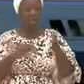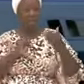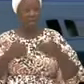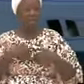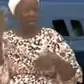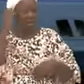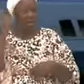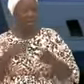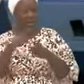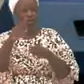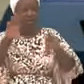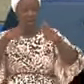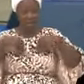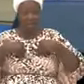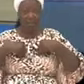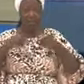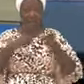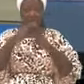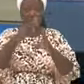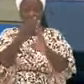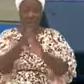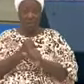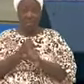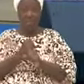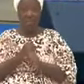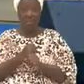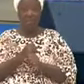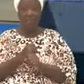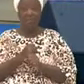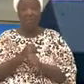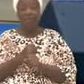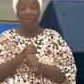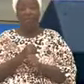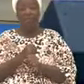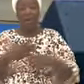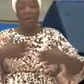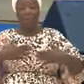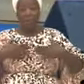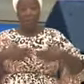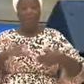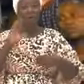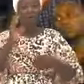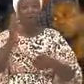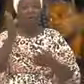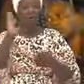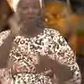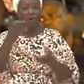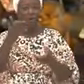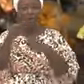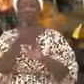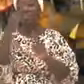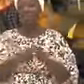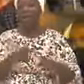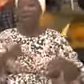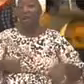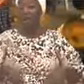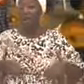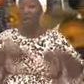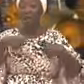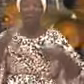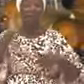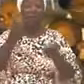et toi tu acceptes et toitures soir l'esprit entrera anthouard la vie entre